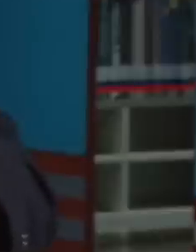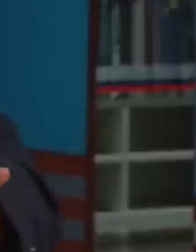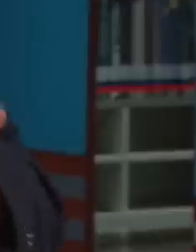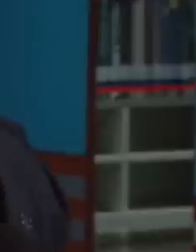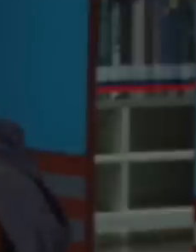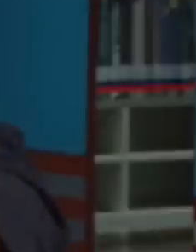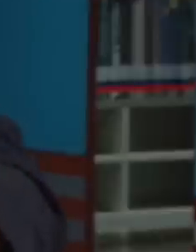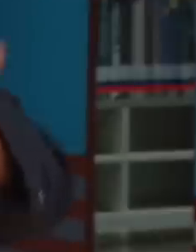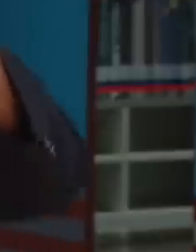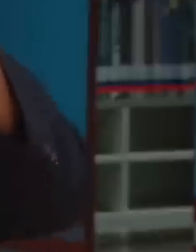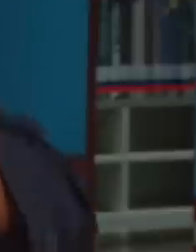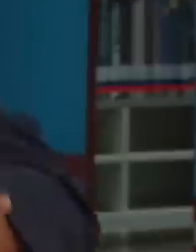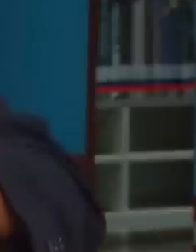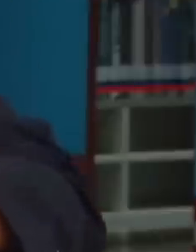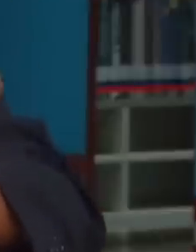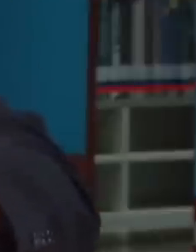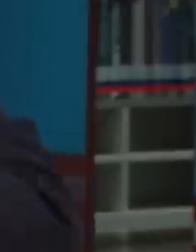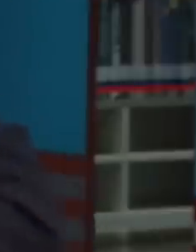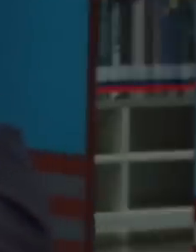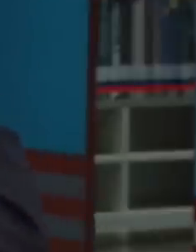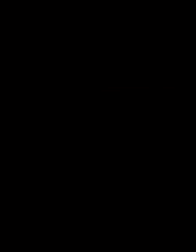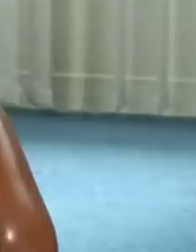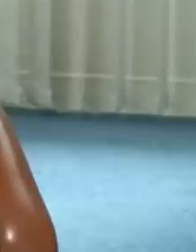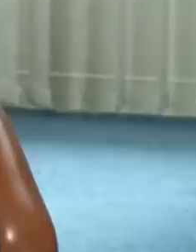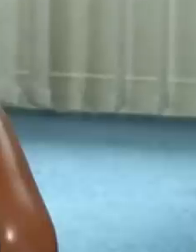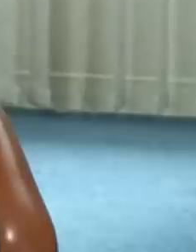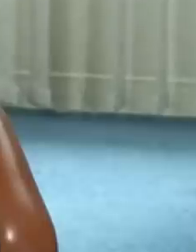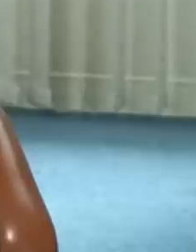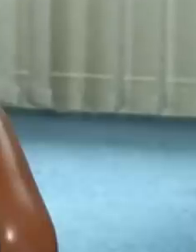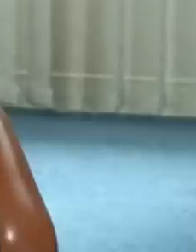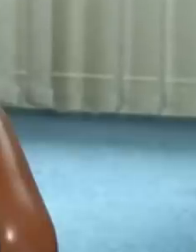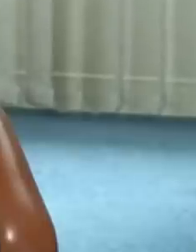modal Insan di negara kita sangat besar